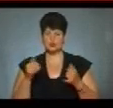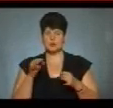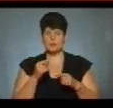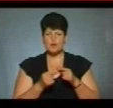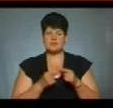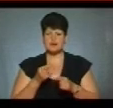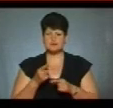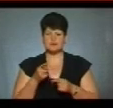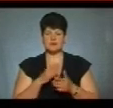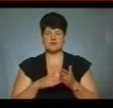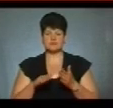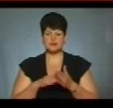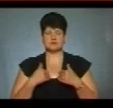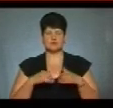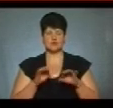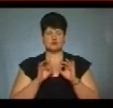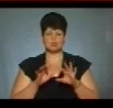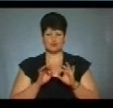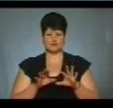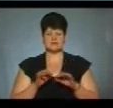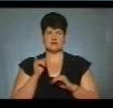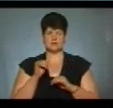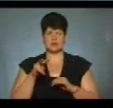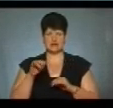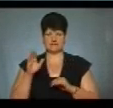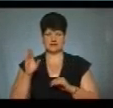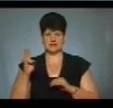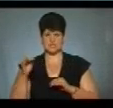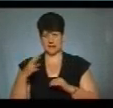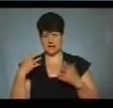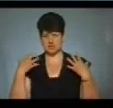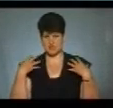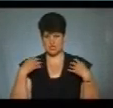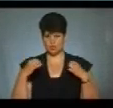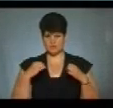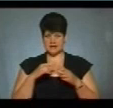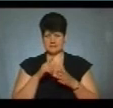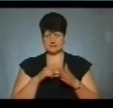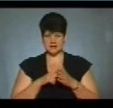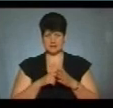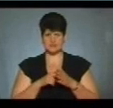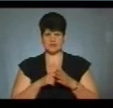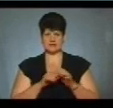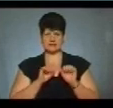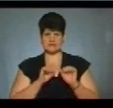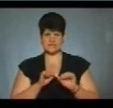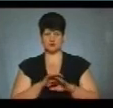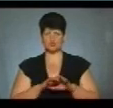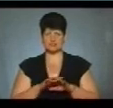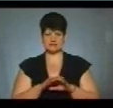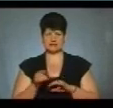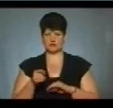наслідки та їх ліквідацію нам розповість Ігор Лівінський, начальник управління з питань цивільного захисту населення